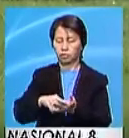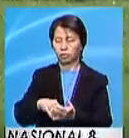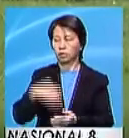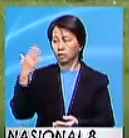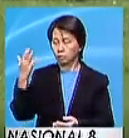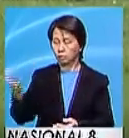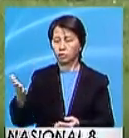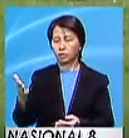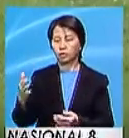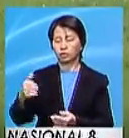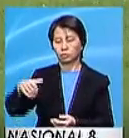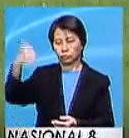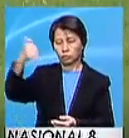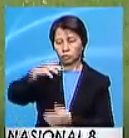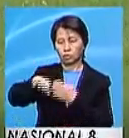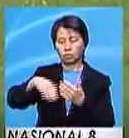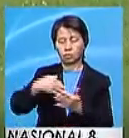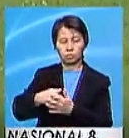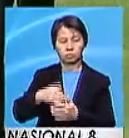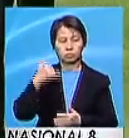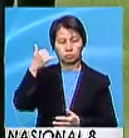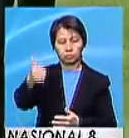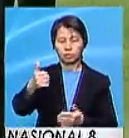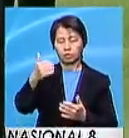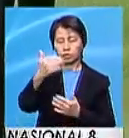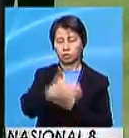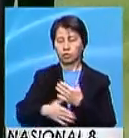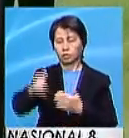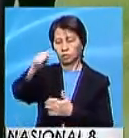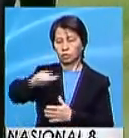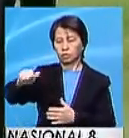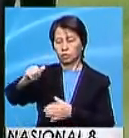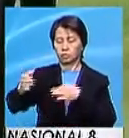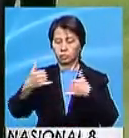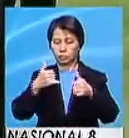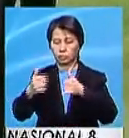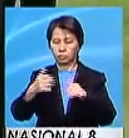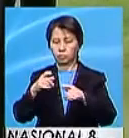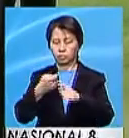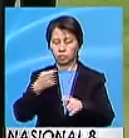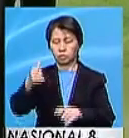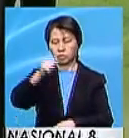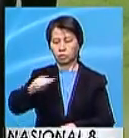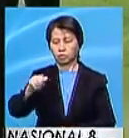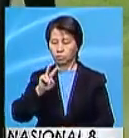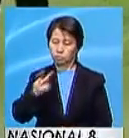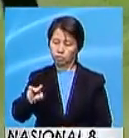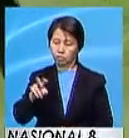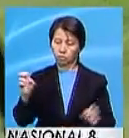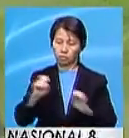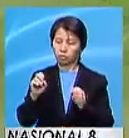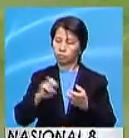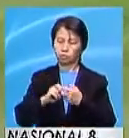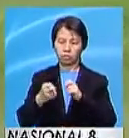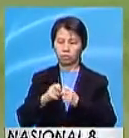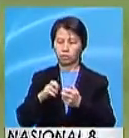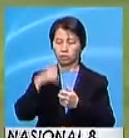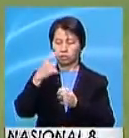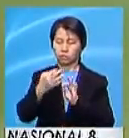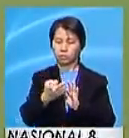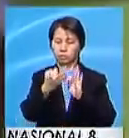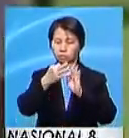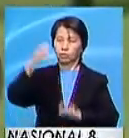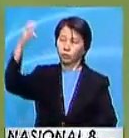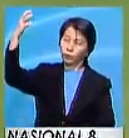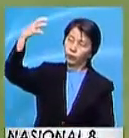yang juga juara Order Merit Jelajah Asia 2007 menjelaskan pemain dari Asia tampak tidak berdepan masalah untuk menghadapi